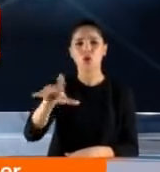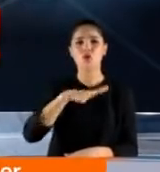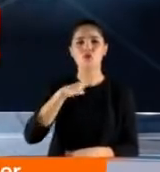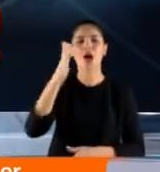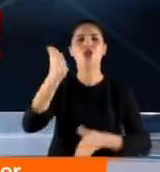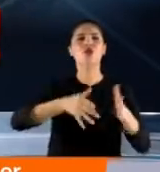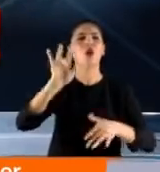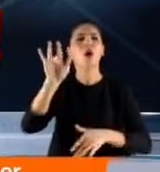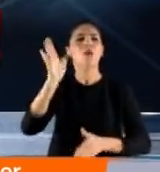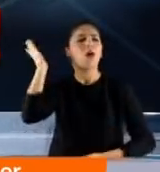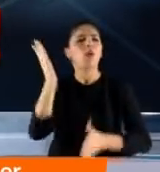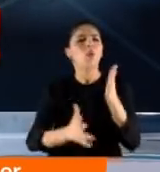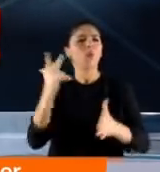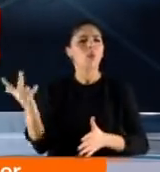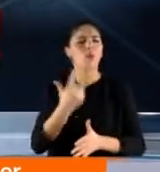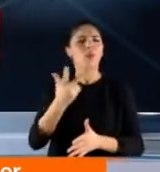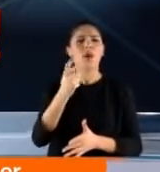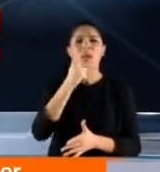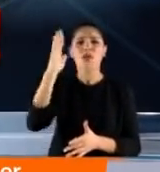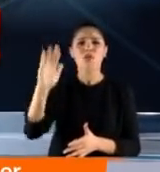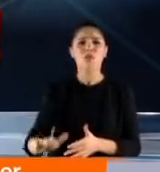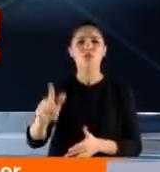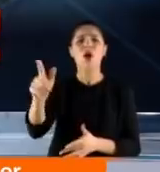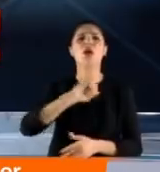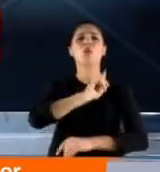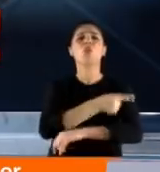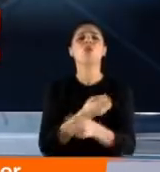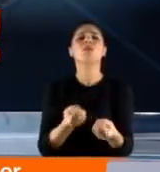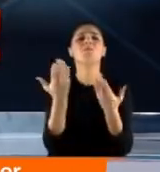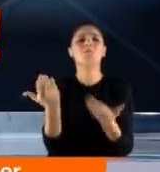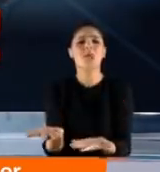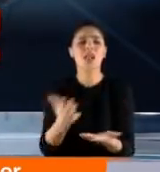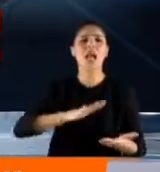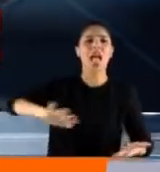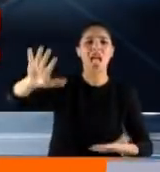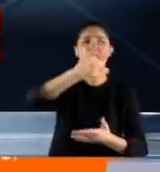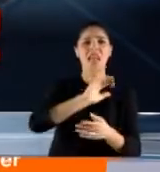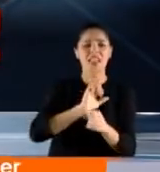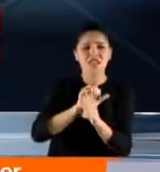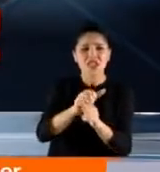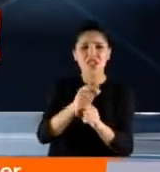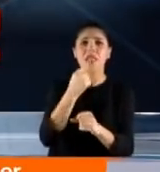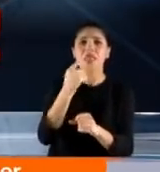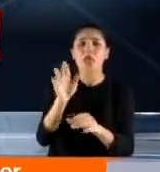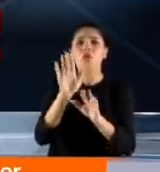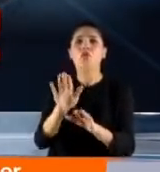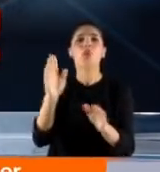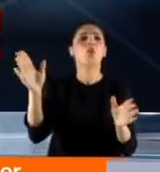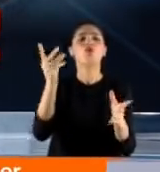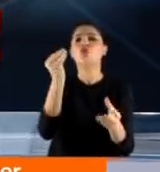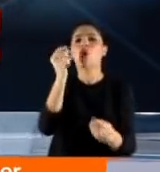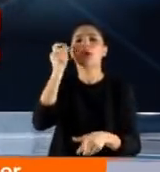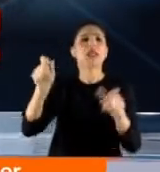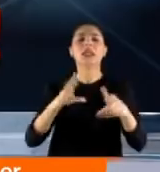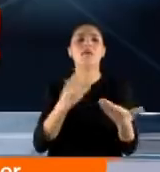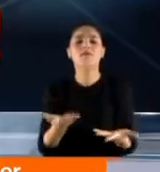sokak ortasında öldüresiye dövüldü. Çok küçüktü. Karşı koyacak gücü yoktu. Ama etrafta bu işkenceye dur diyebilecek birçok insan